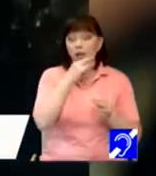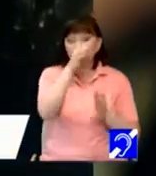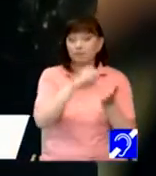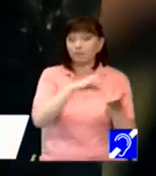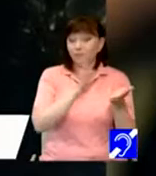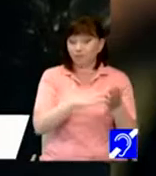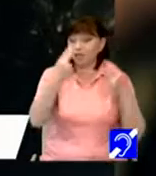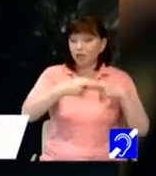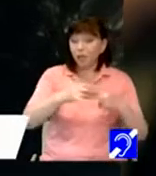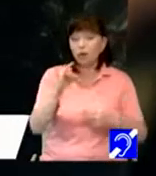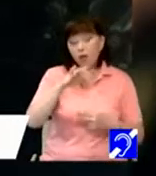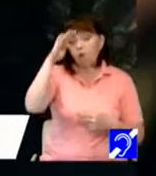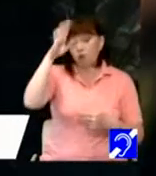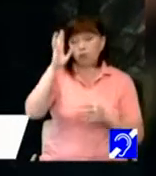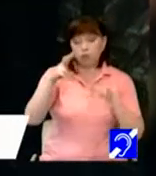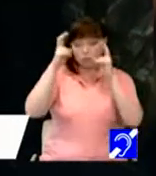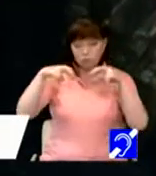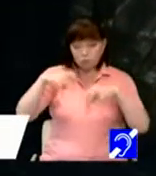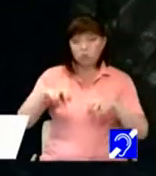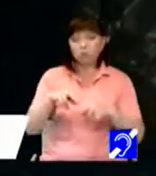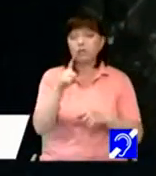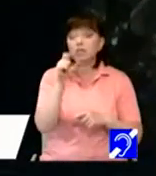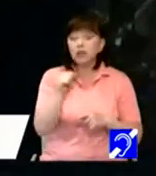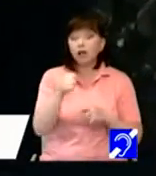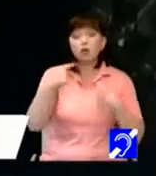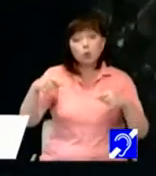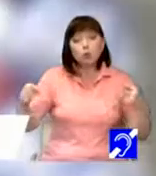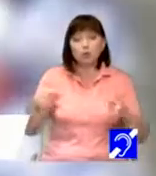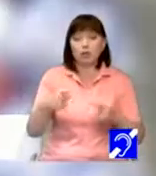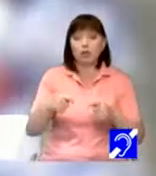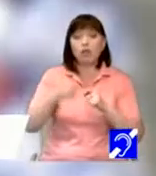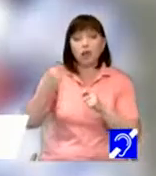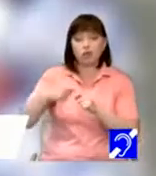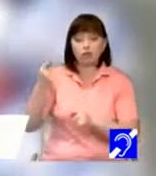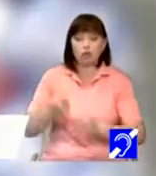vameșilor, iar bărbatul va fi cercetat acum pentru mai multe fapte penale.